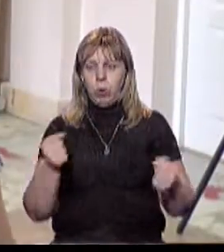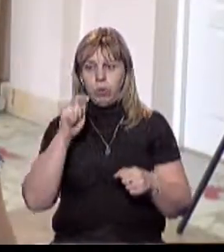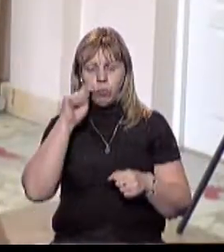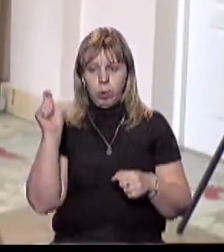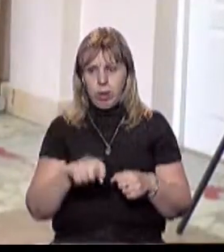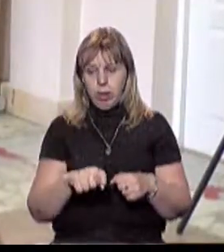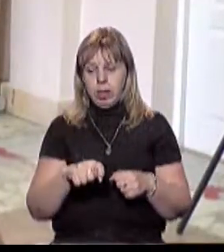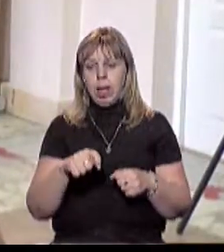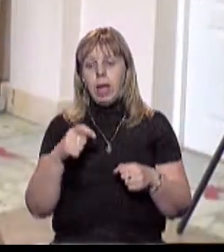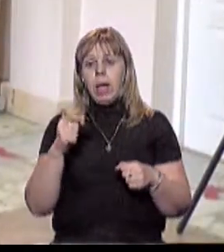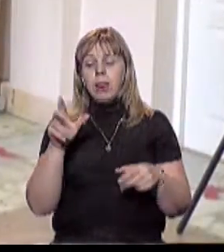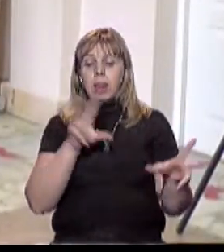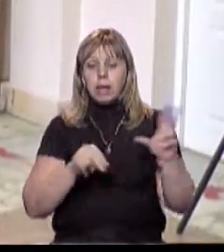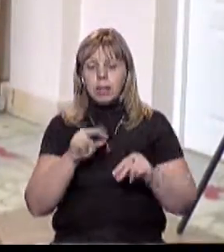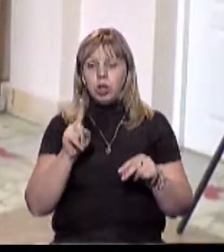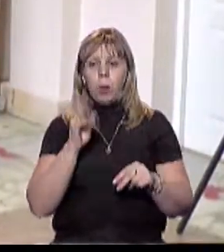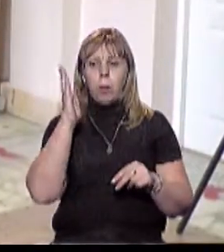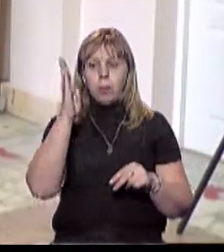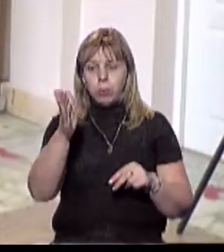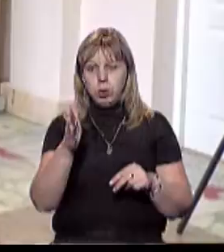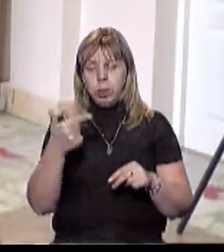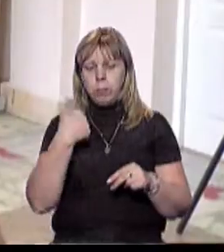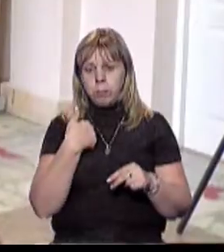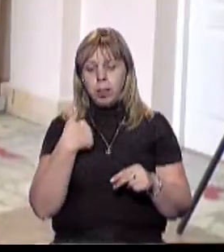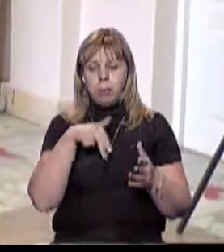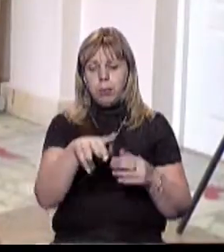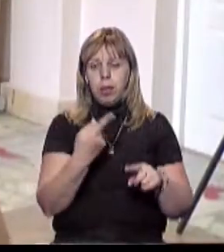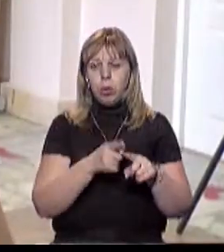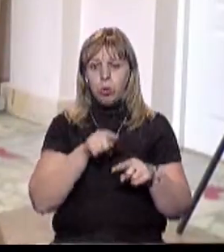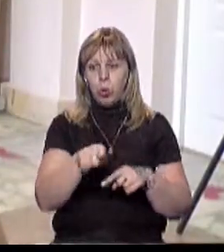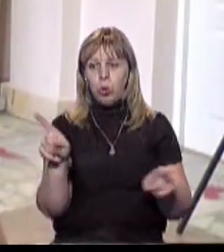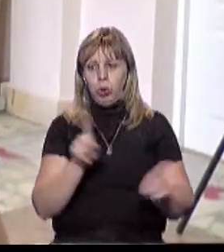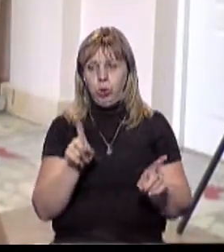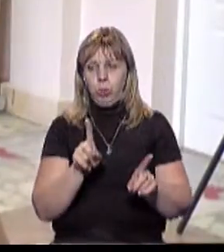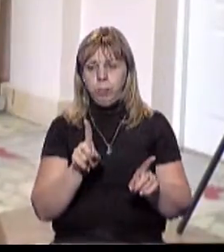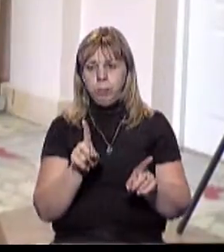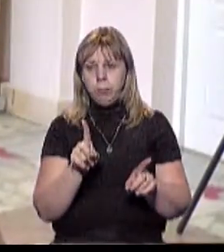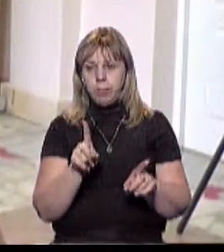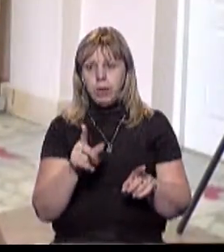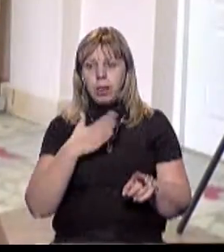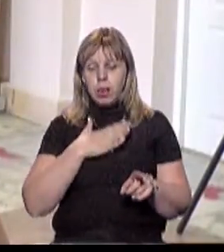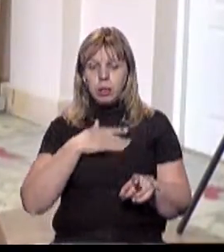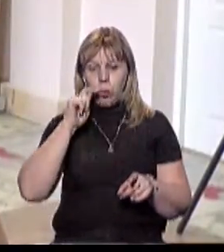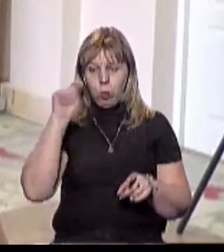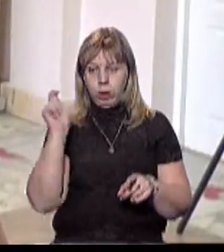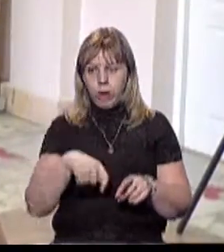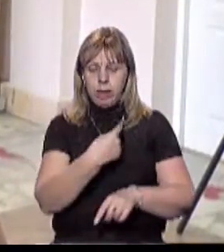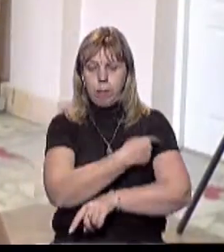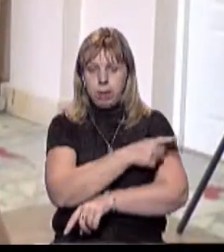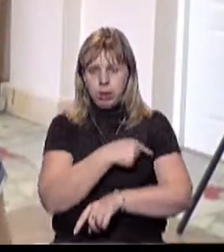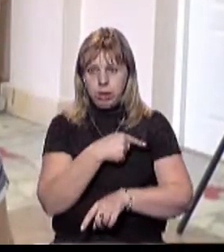Україні. Надіюся, що в майбутньому ми дійдемо до того, що наша Україна,